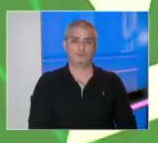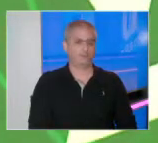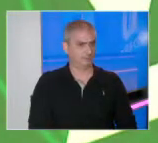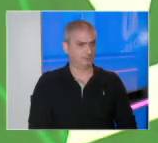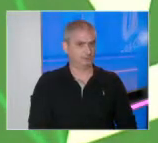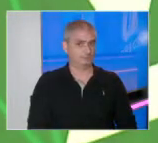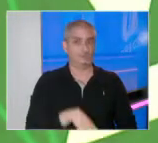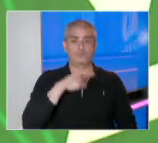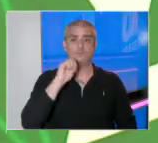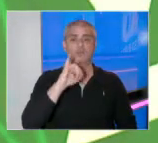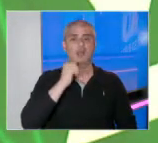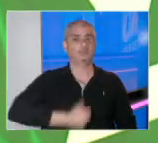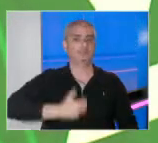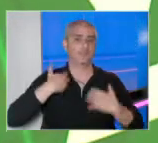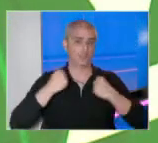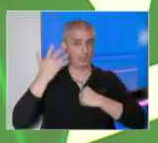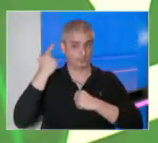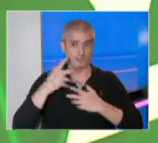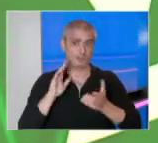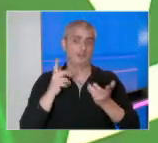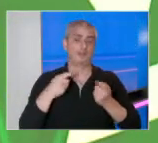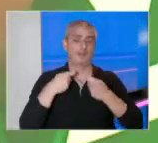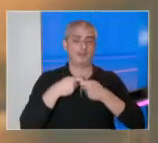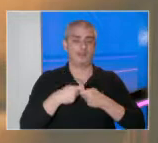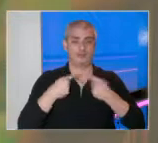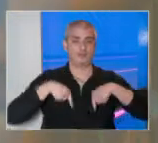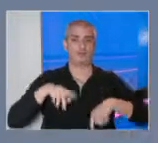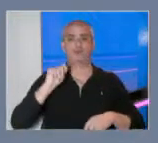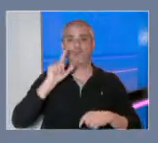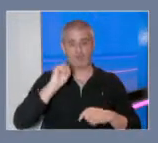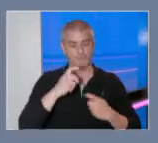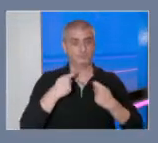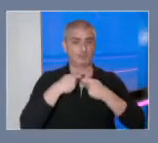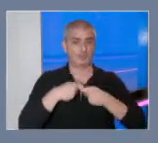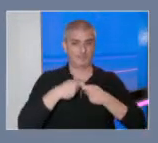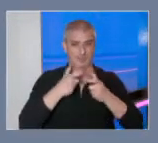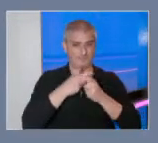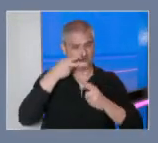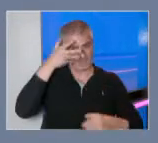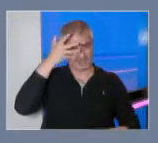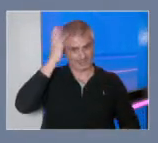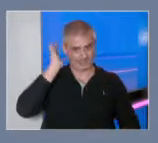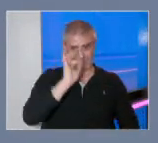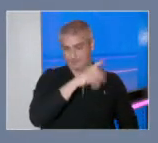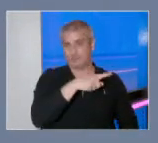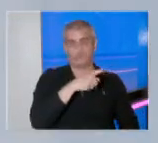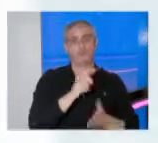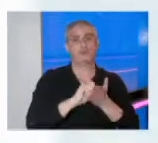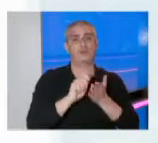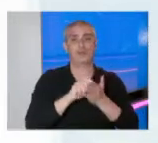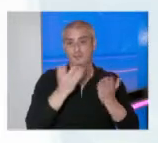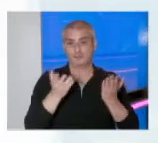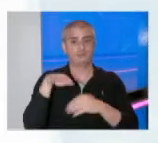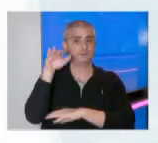משה יעלון, שר הביטחון לשעבר, ראש תלם, חבר ביש עתיד תלם, צייץ בפיוס יחסי לעמדתו באופוזיציה